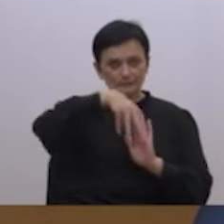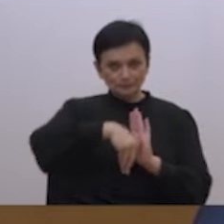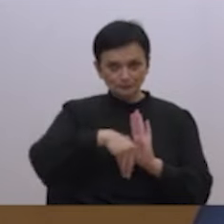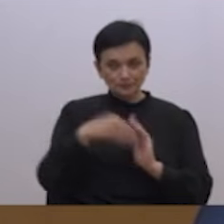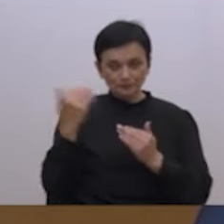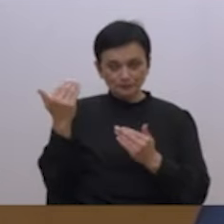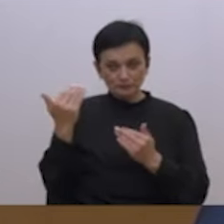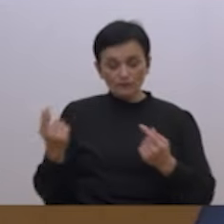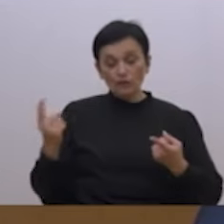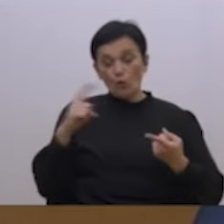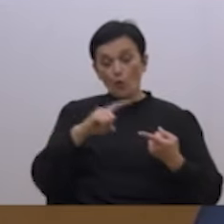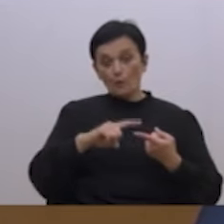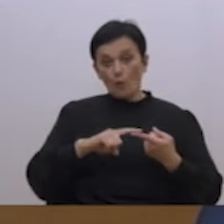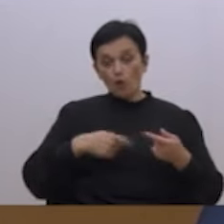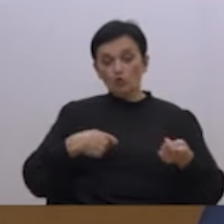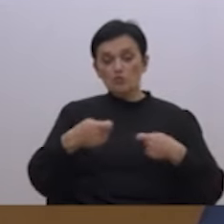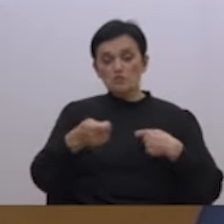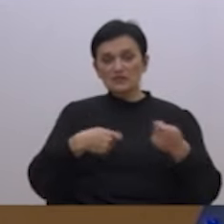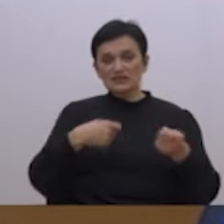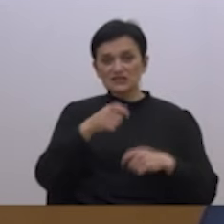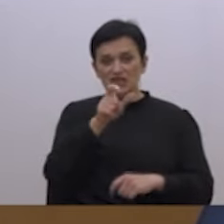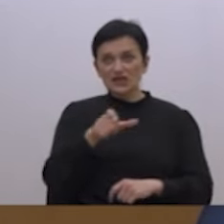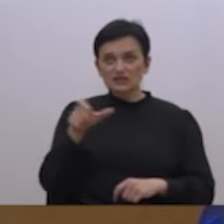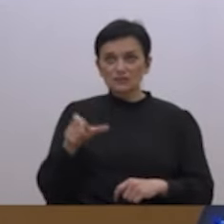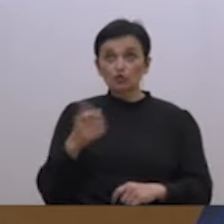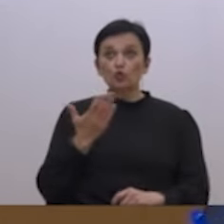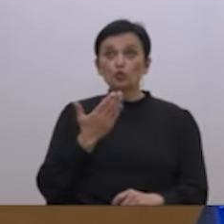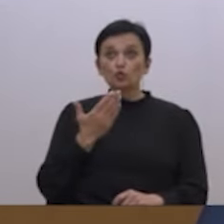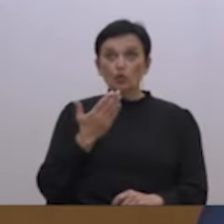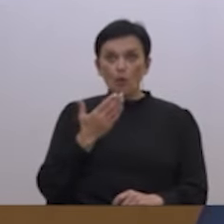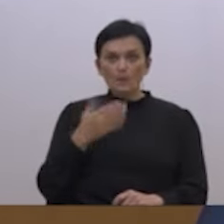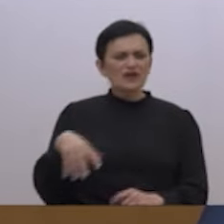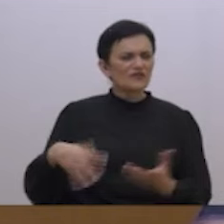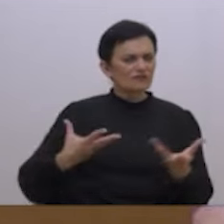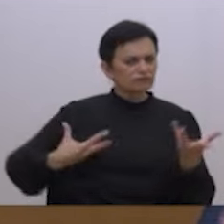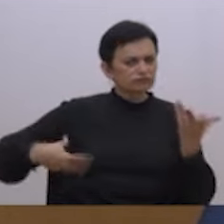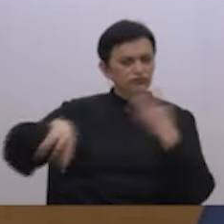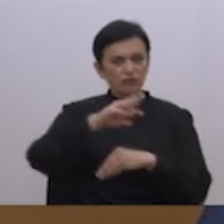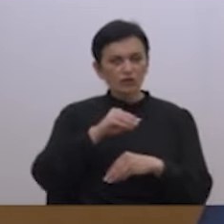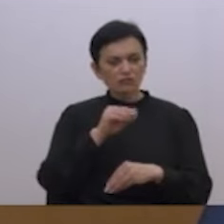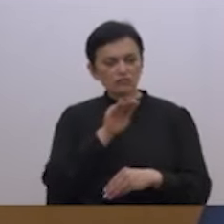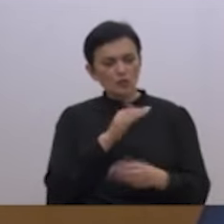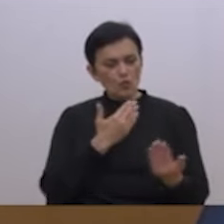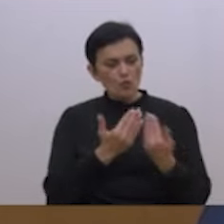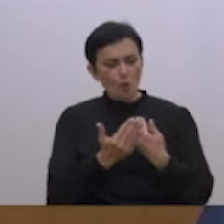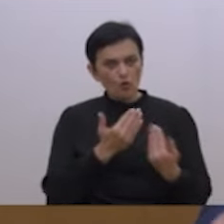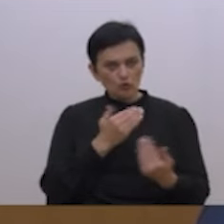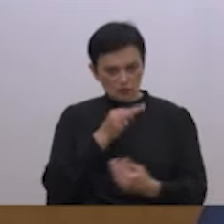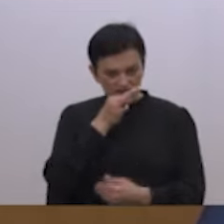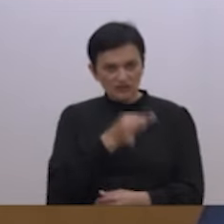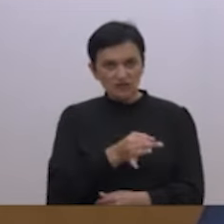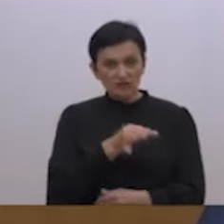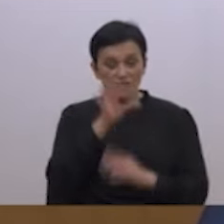თქვენი მოკავშირე ბიზნესმენები, რომლებმაც არ მოგიწოდეს და არ გითხრეს,